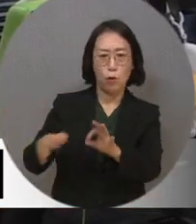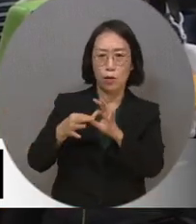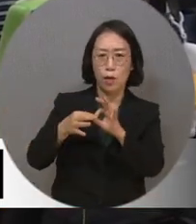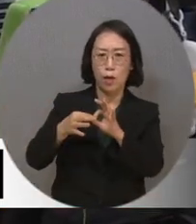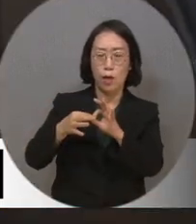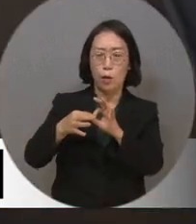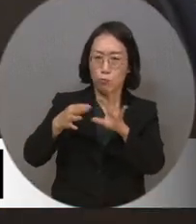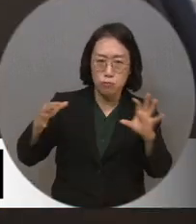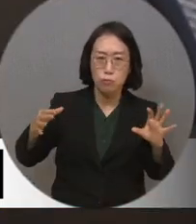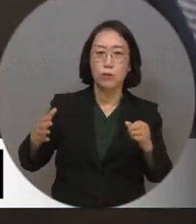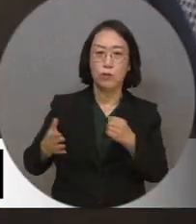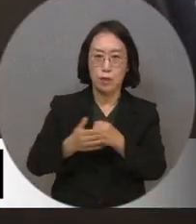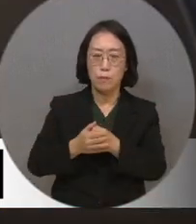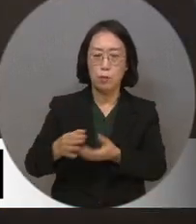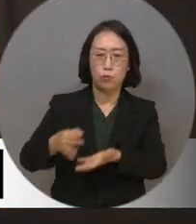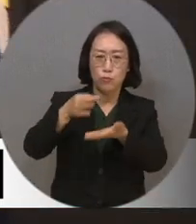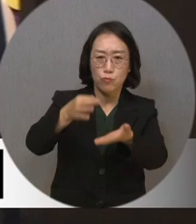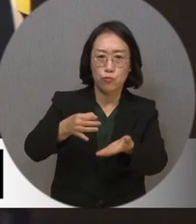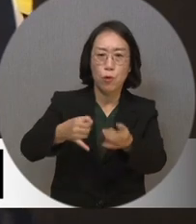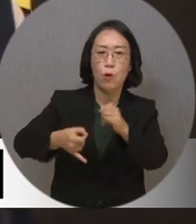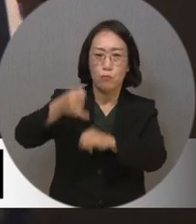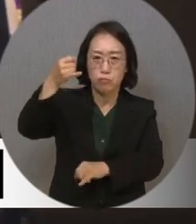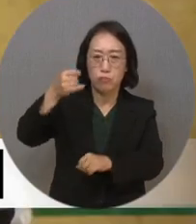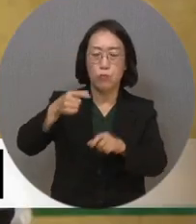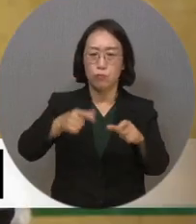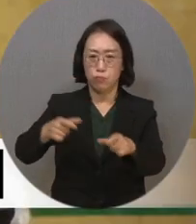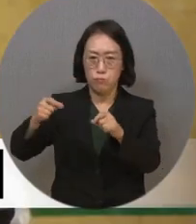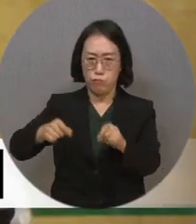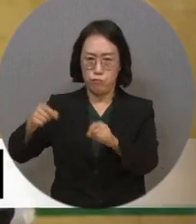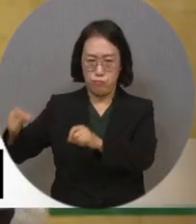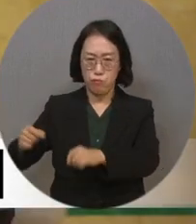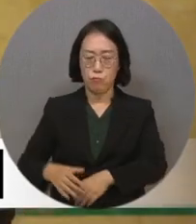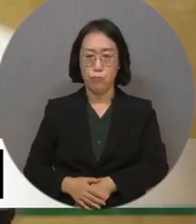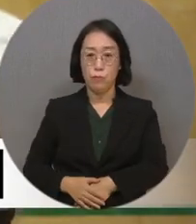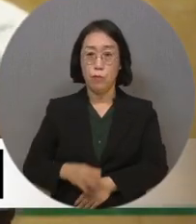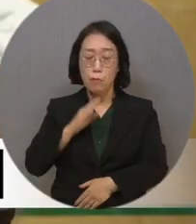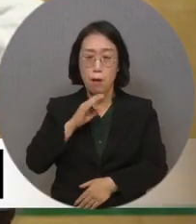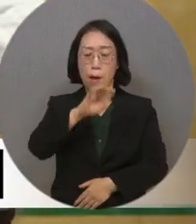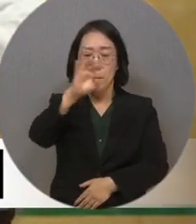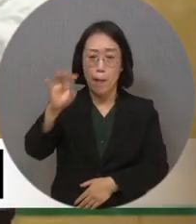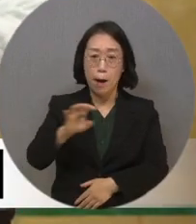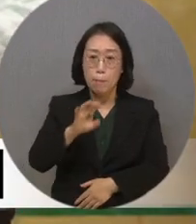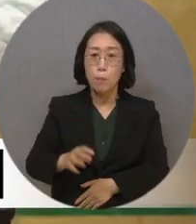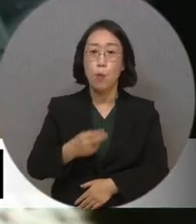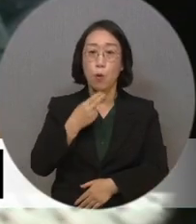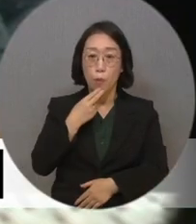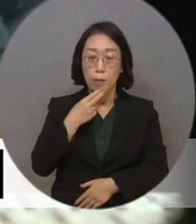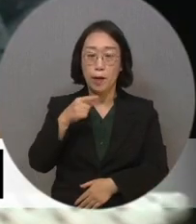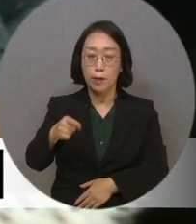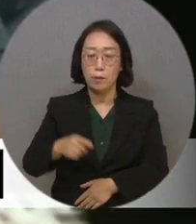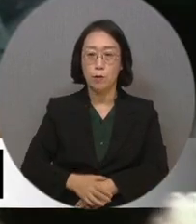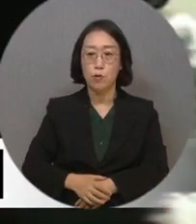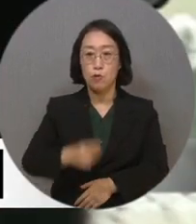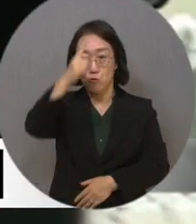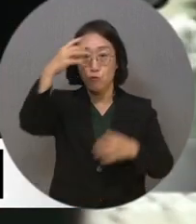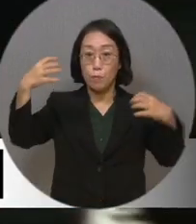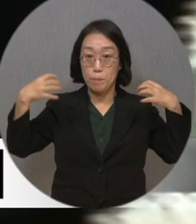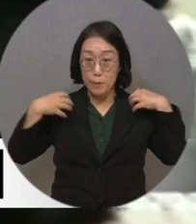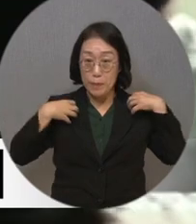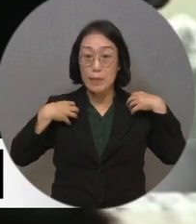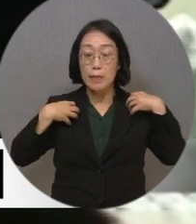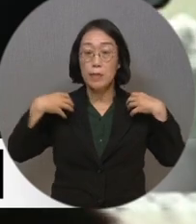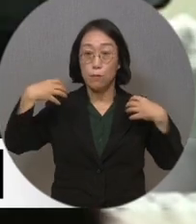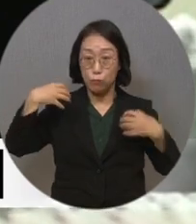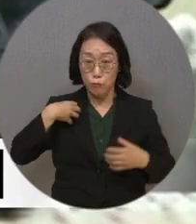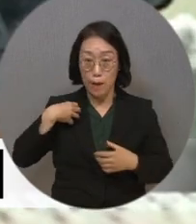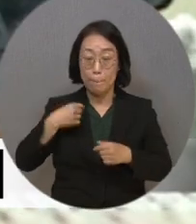미지급금이 발생한 겁니다 이에 가산 급여 지원이 반복되지 않도록 가산 급여 국비 부담을 강화하고